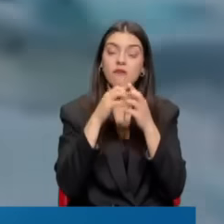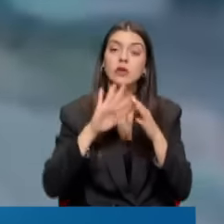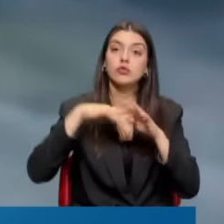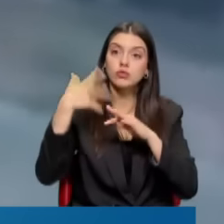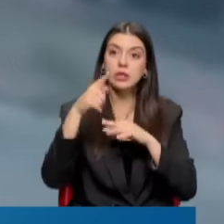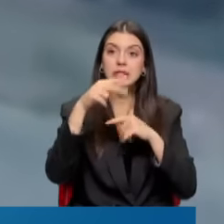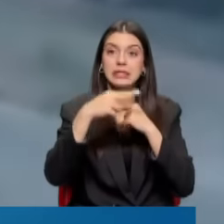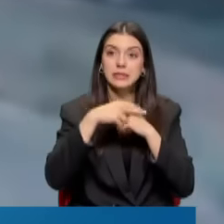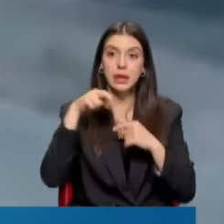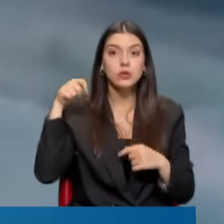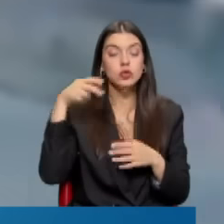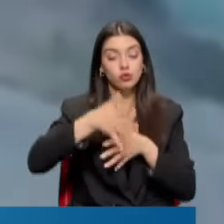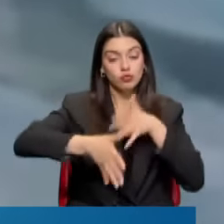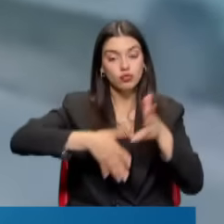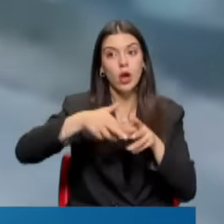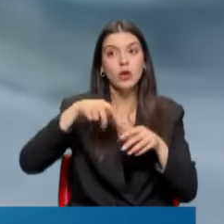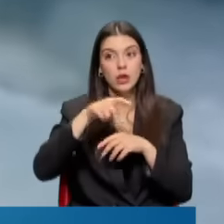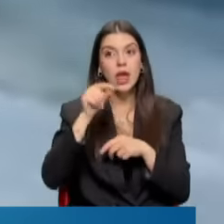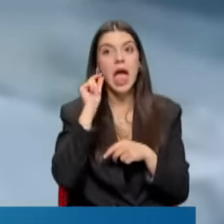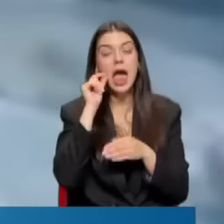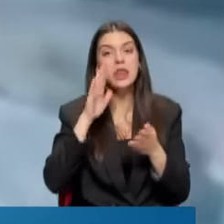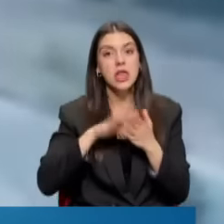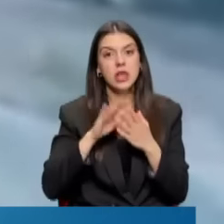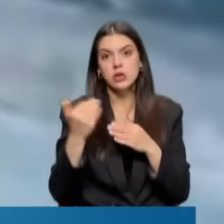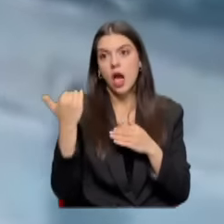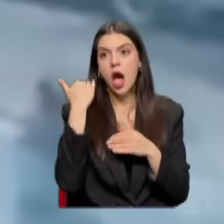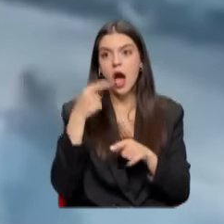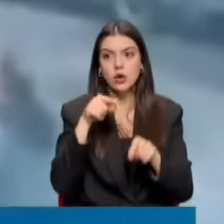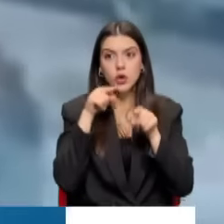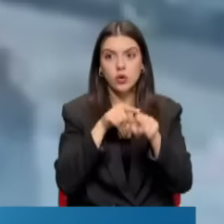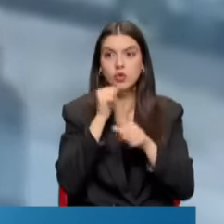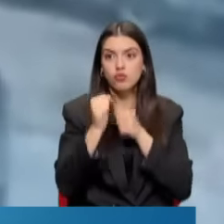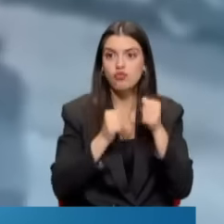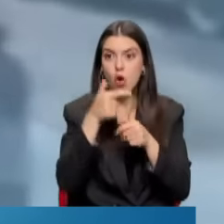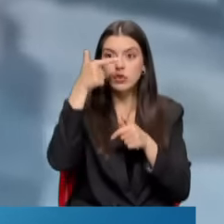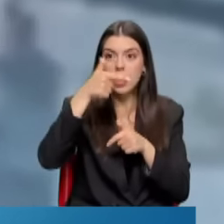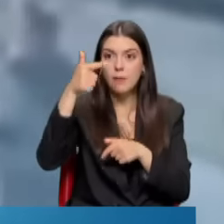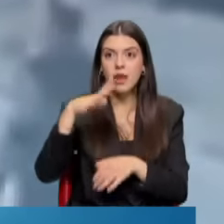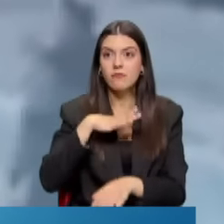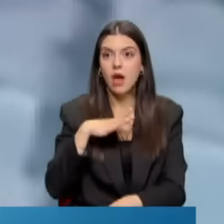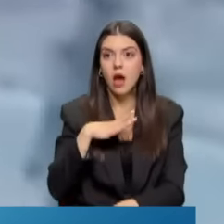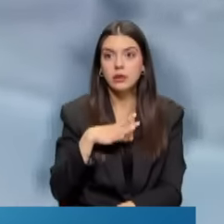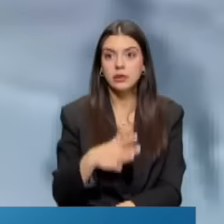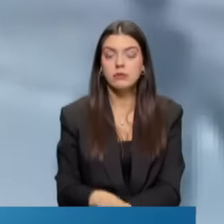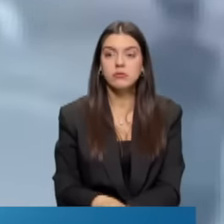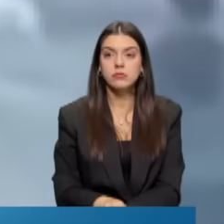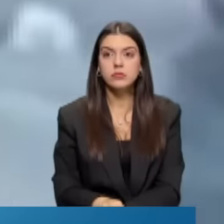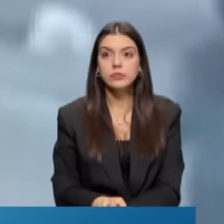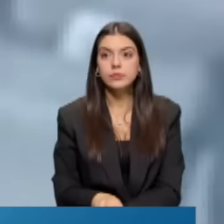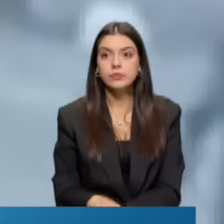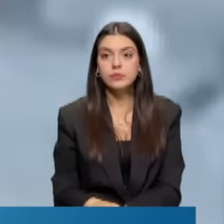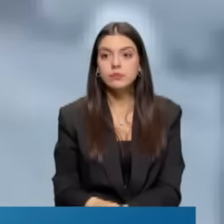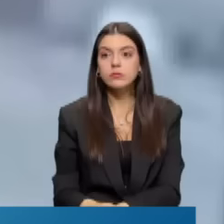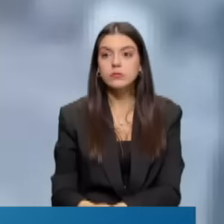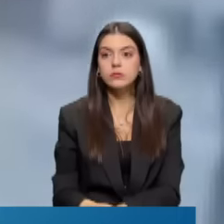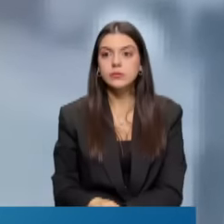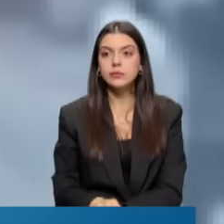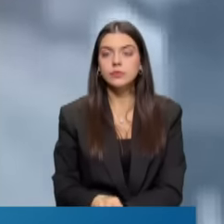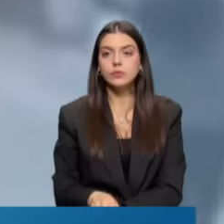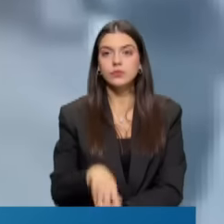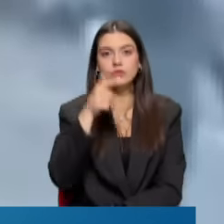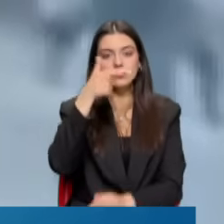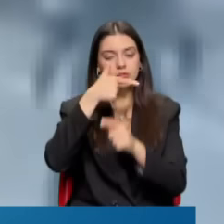ayar sokakta yürürken erkek arkadaşının da peşinden koştuğu görüntüler kameralara yansıdı